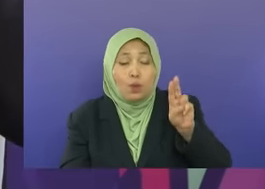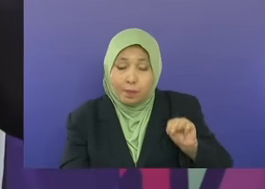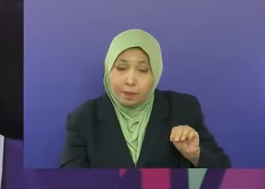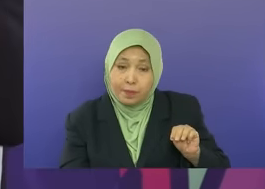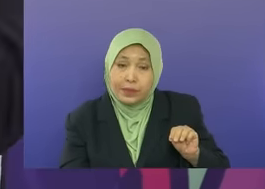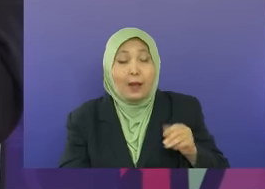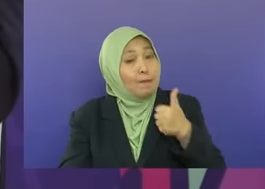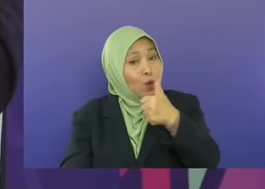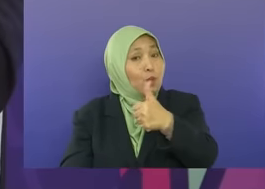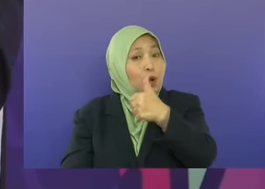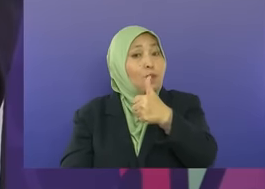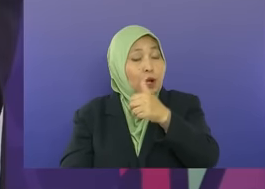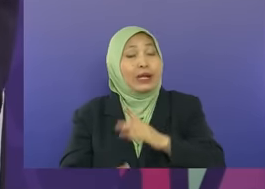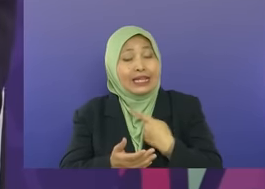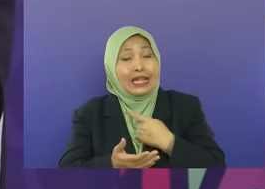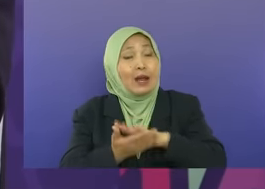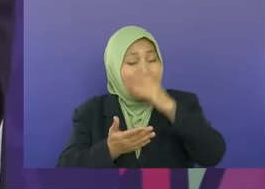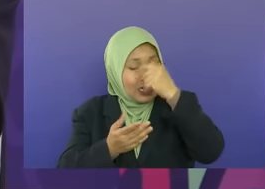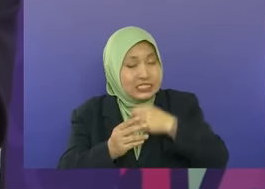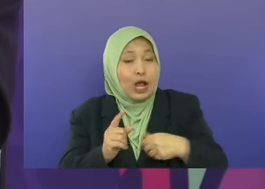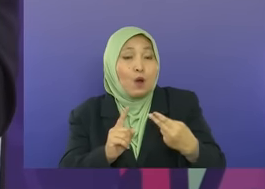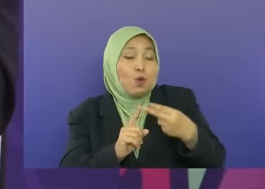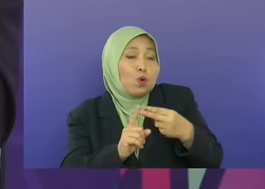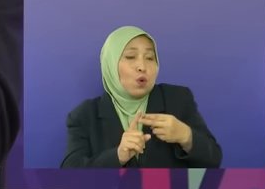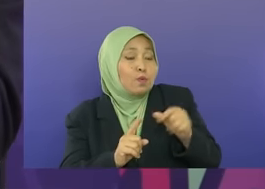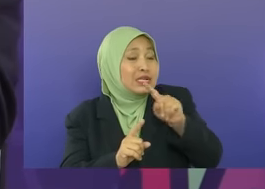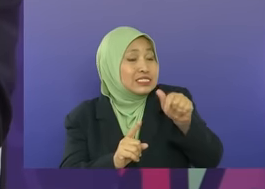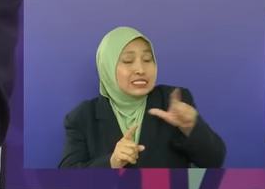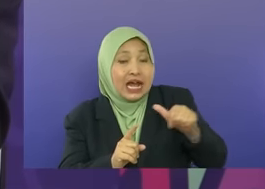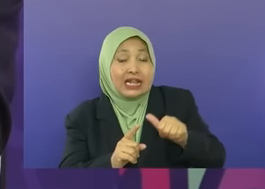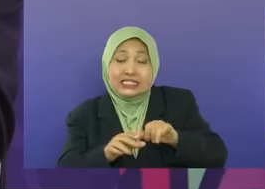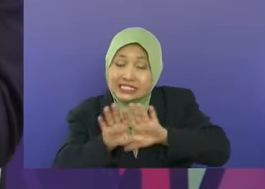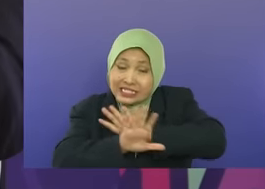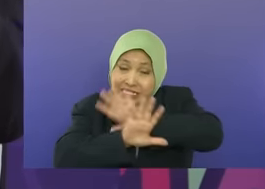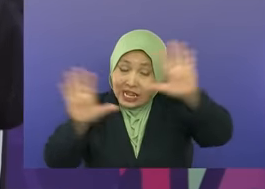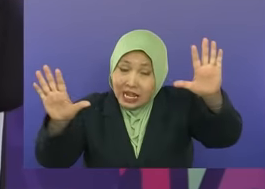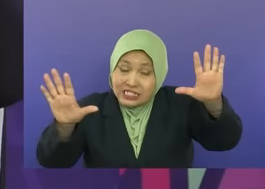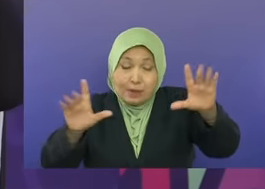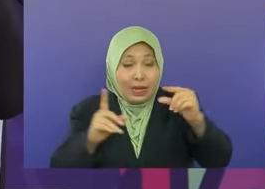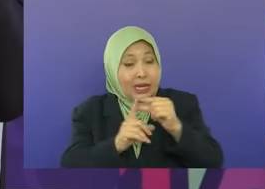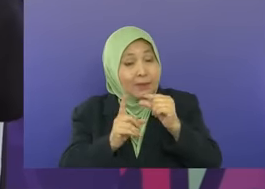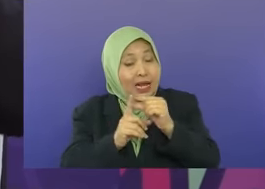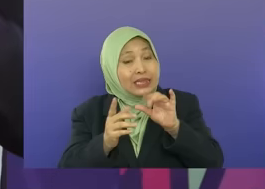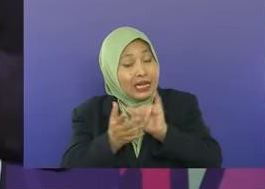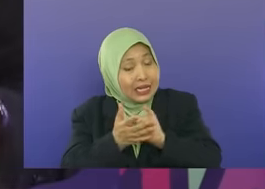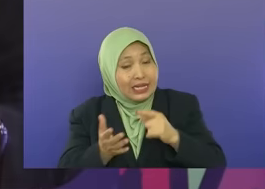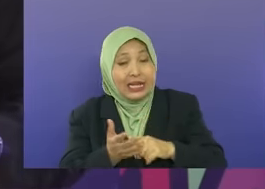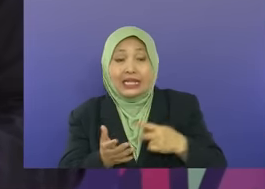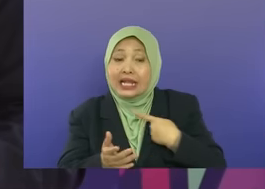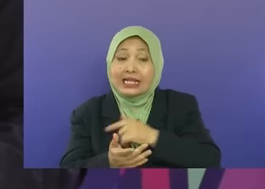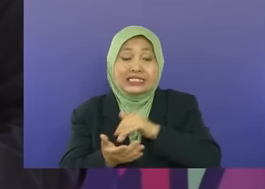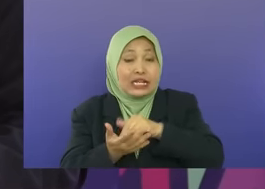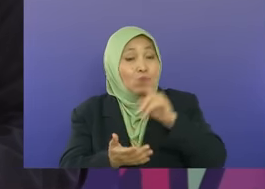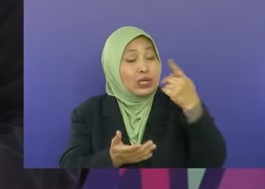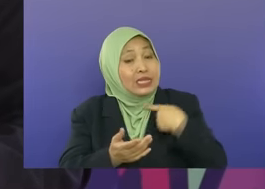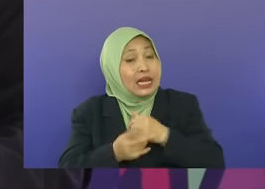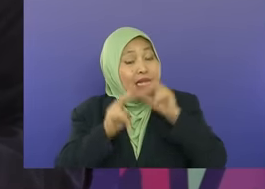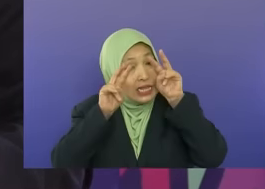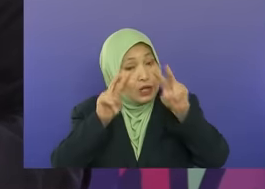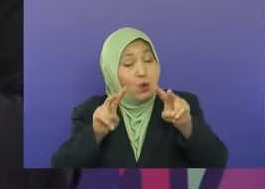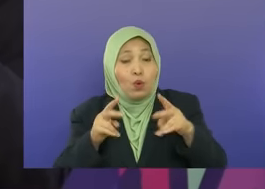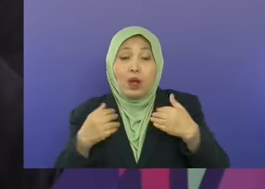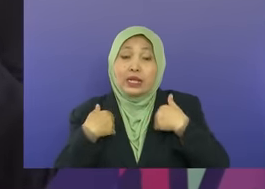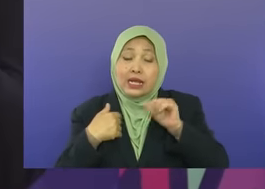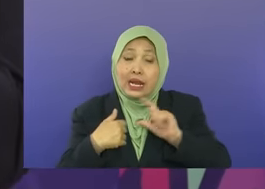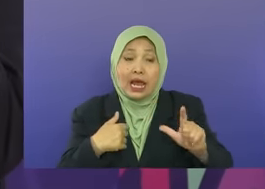bagus kita udah baca urutan ujung lidah Jelaskan bacaan pada kalimat Ini satu lagi kita nak tengok yaitu lah